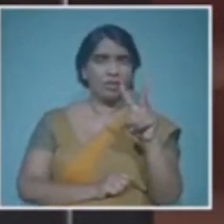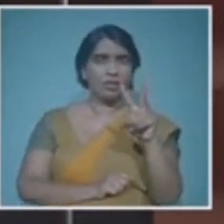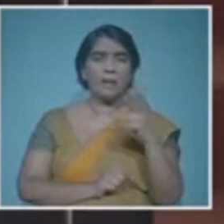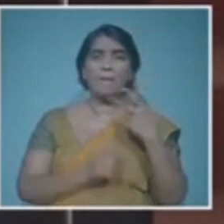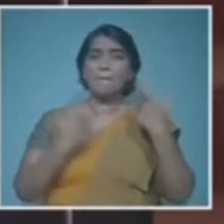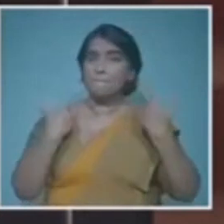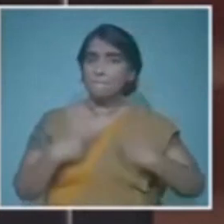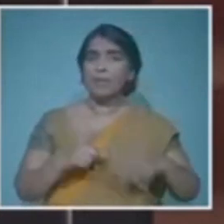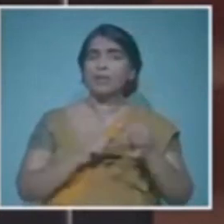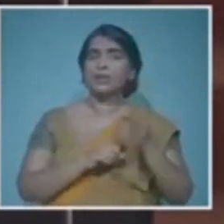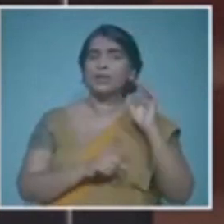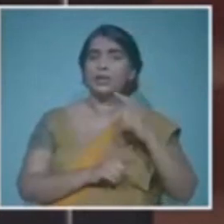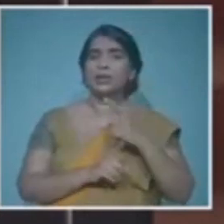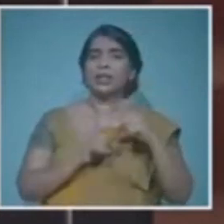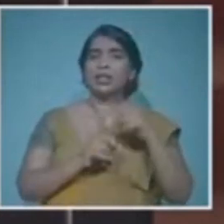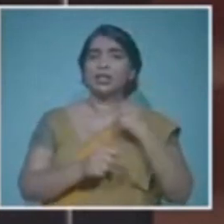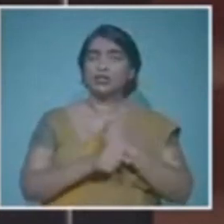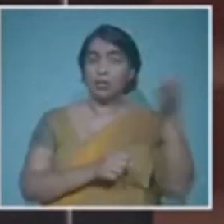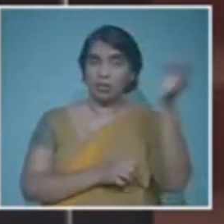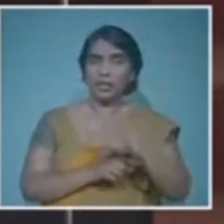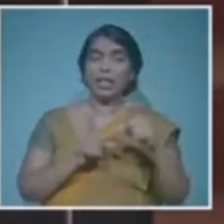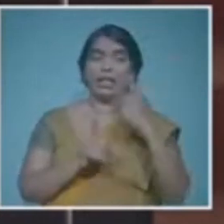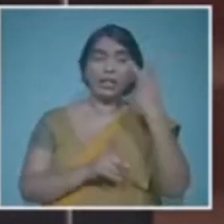මහින්ද රාජපක්ෂ මැතිතුමා දිනේෂ් ගුණවතර මැතිතුමා පත් කරන 2012.